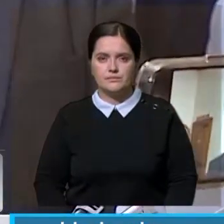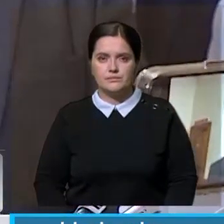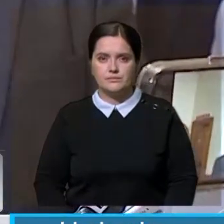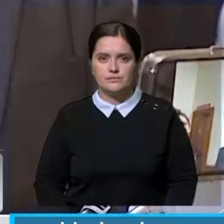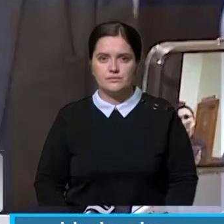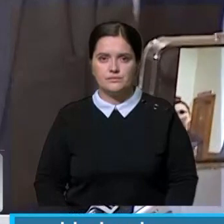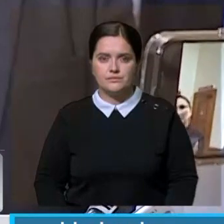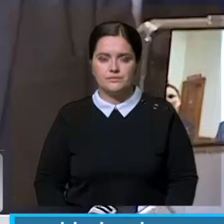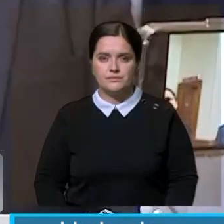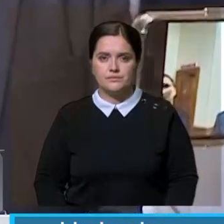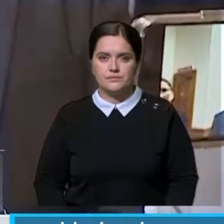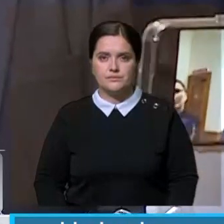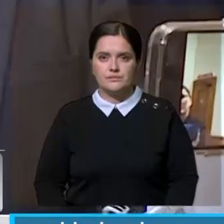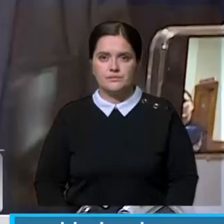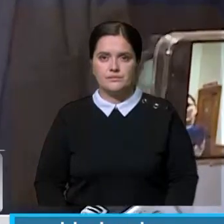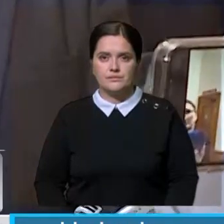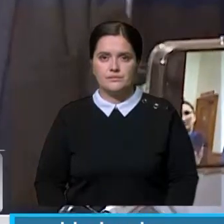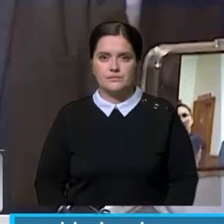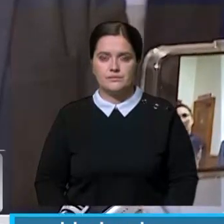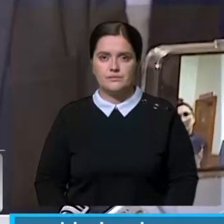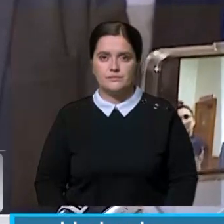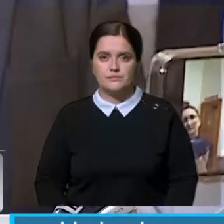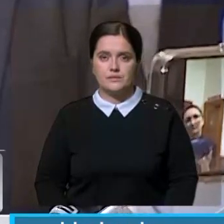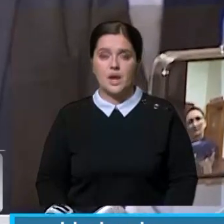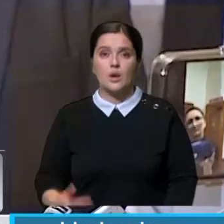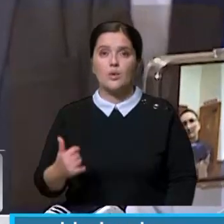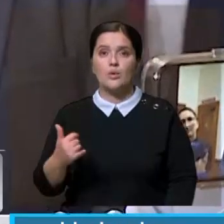На сегодняшний день реализуется у нас